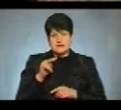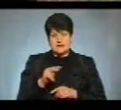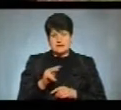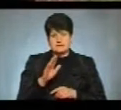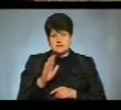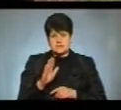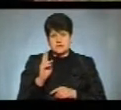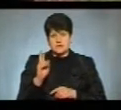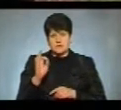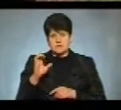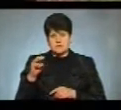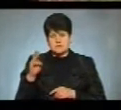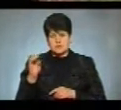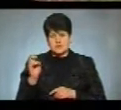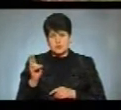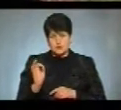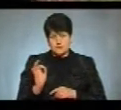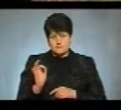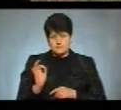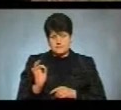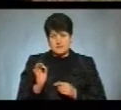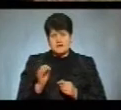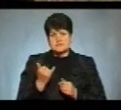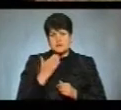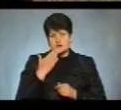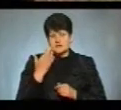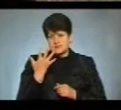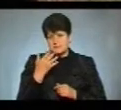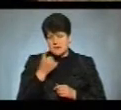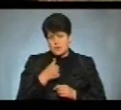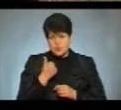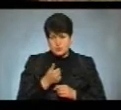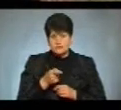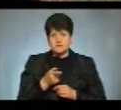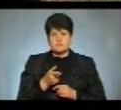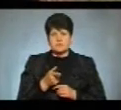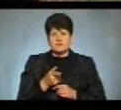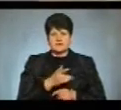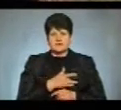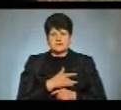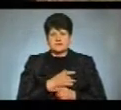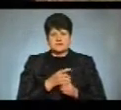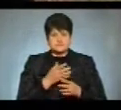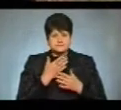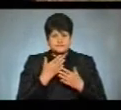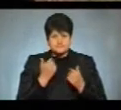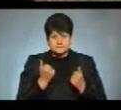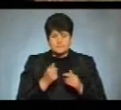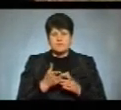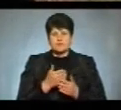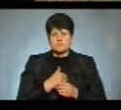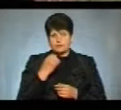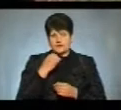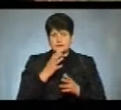Васильівни Костенко. Але за останні 5 років ми вийшли з прединфарктного стану. Я хотів би подякувати